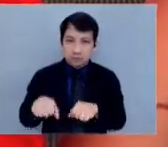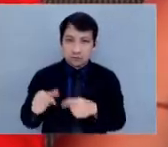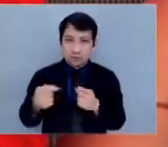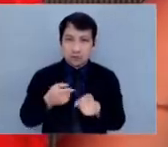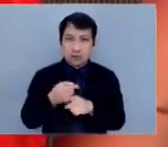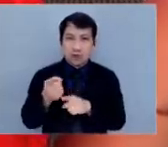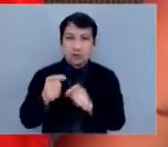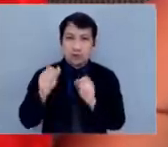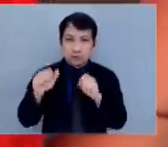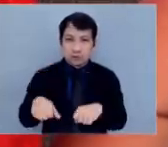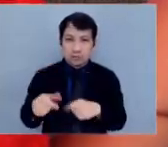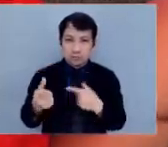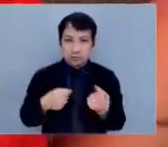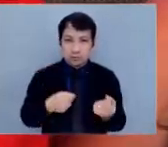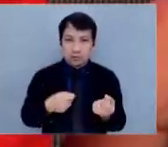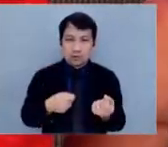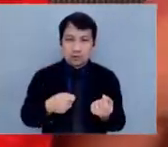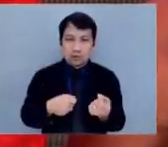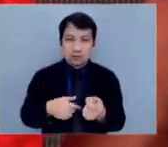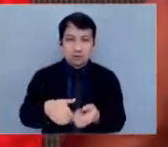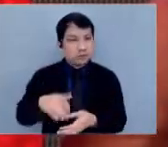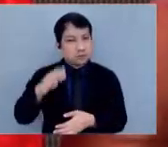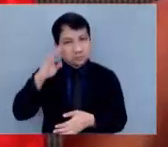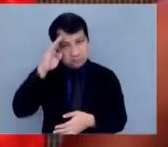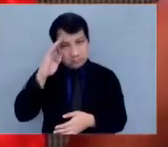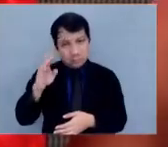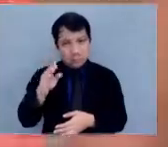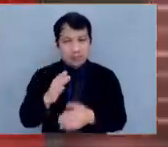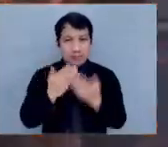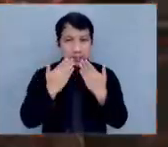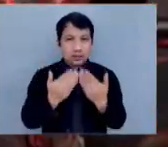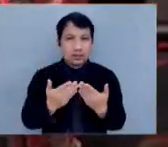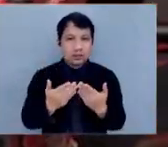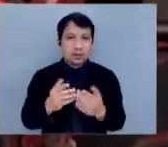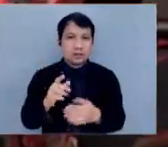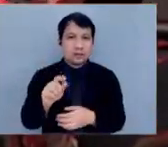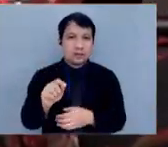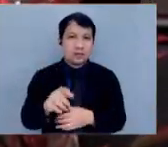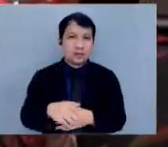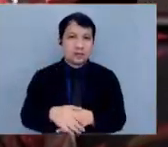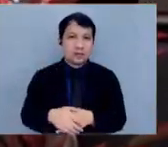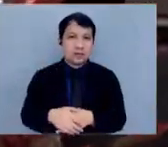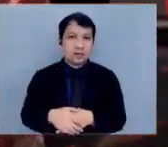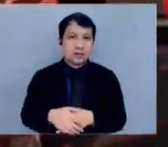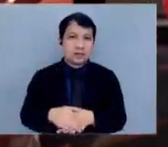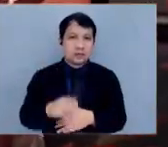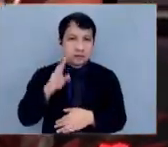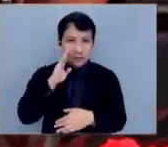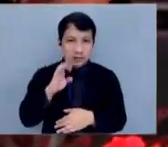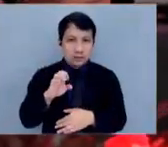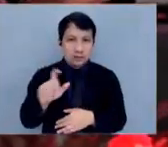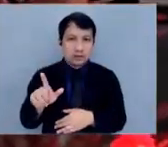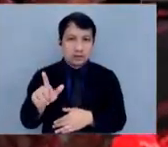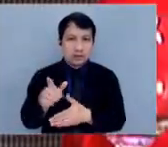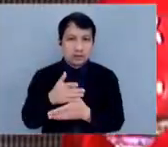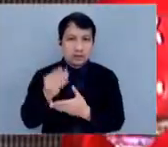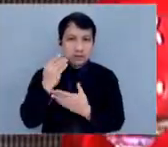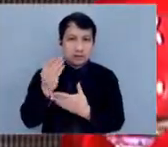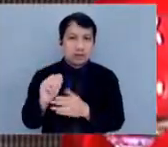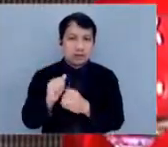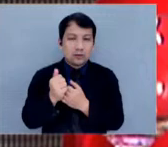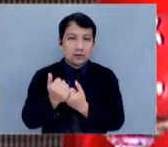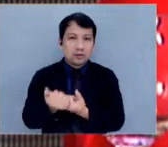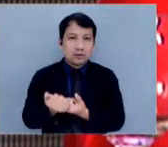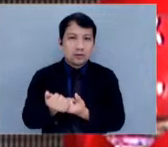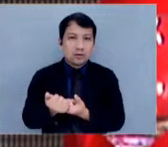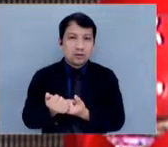gawin. Kaya, Tita Nova, maraming salamat po. Si Belle naman, ibinahagi kung paano siya